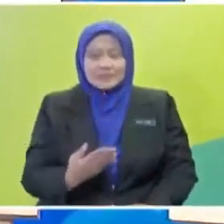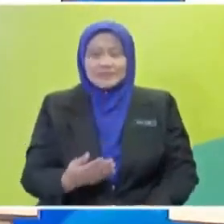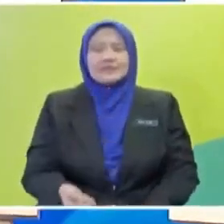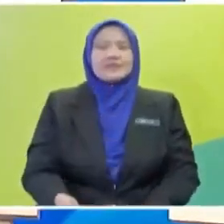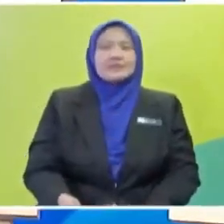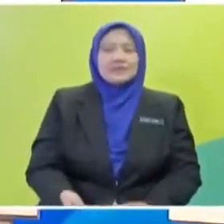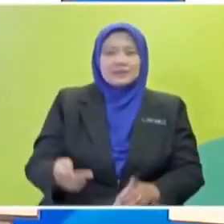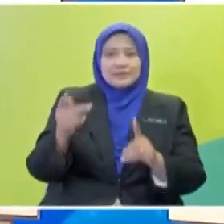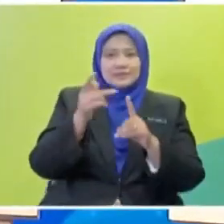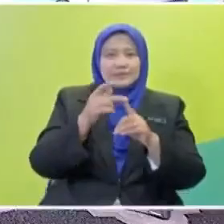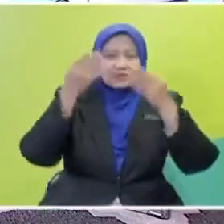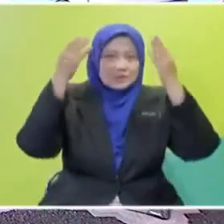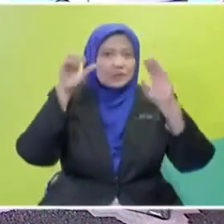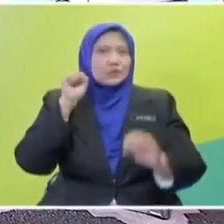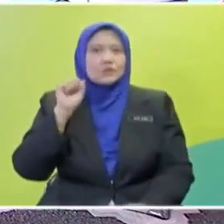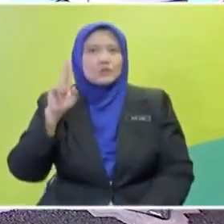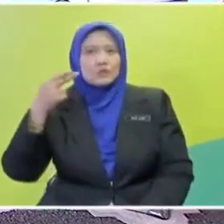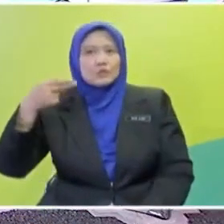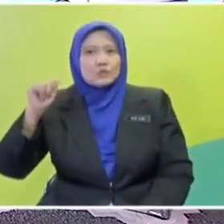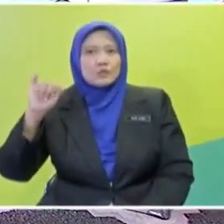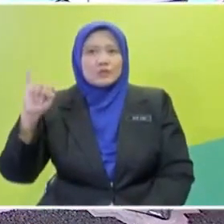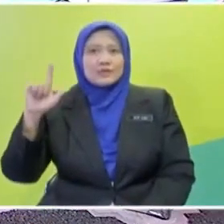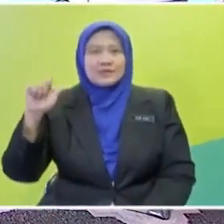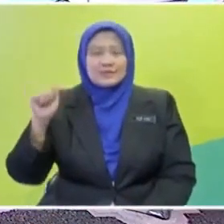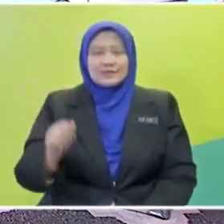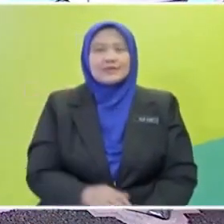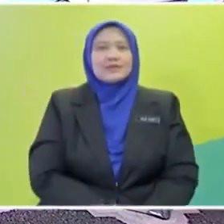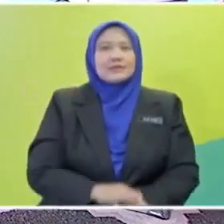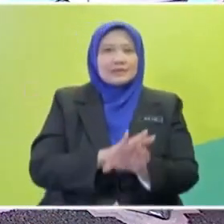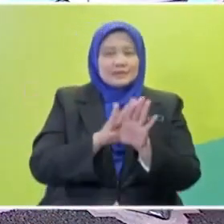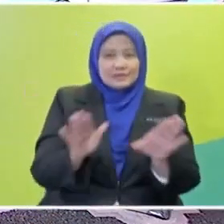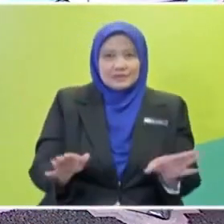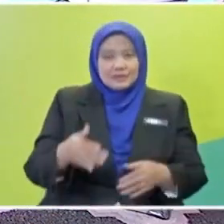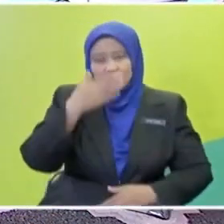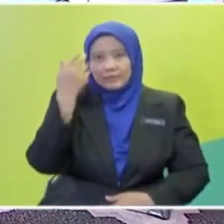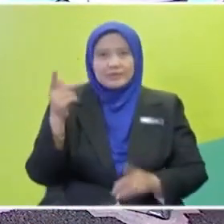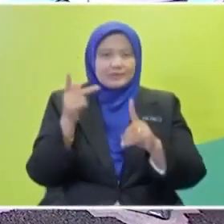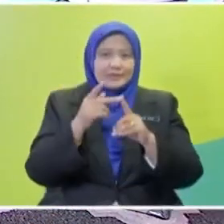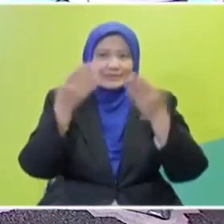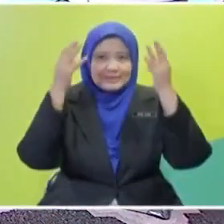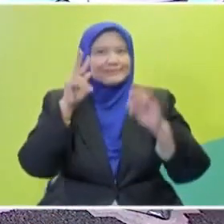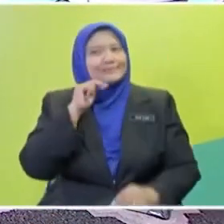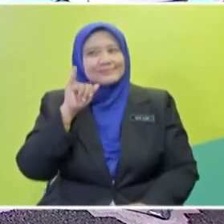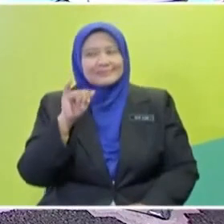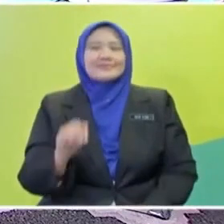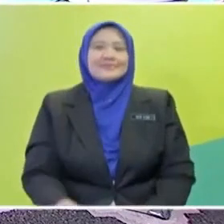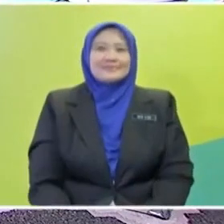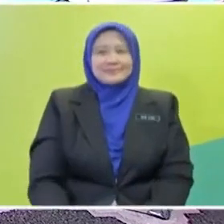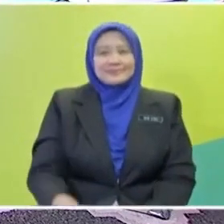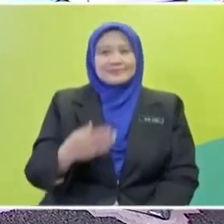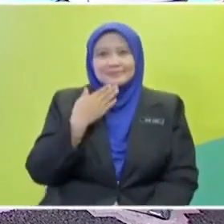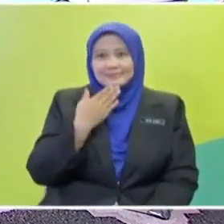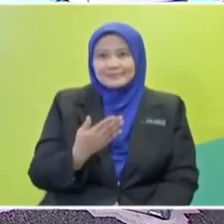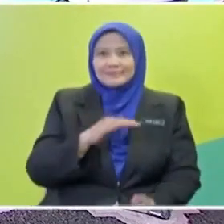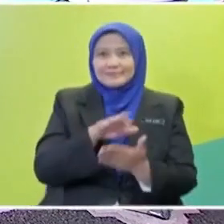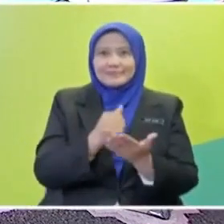Saila kerana berkongsi ilmu pada hari ini dan tidak lupa juga kepada jurubahasa isyarat kita, Cikgu Nur Ilda. Terima kasih Cikgu-Cikgu, dan